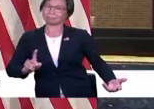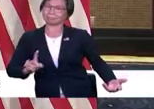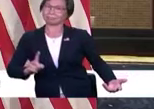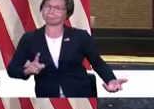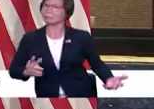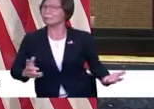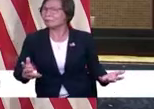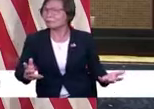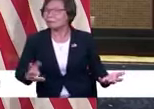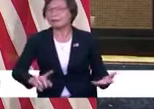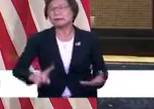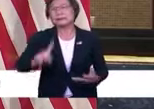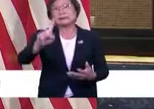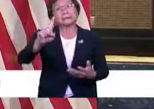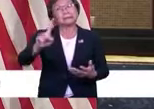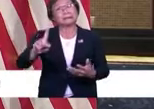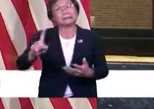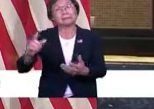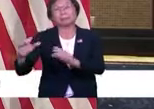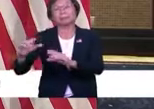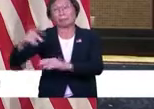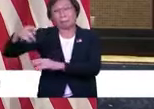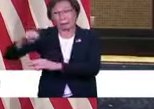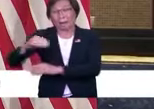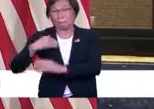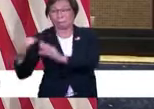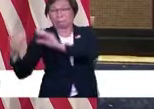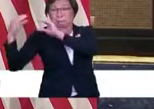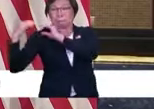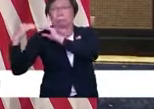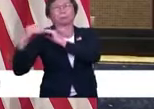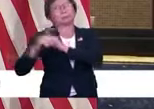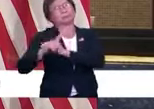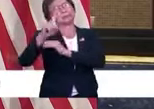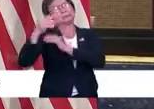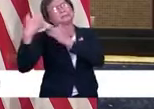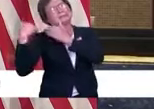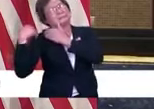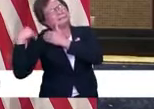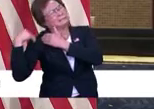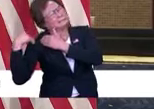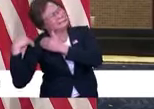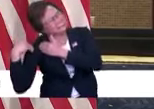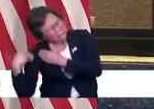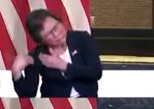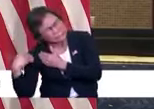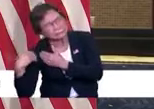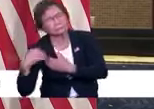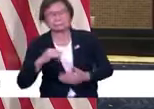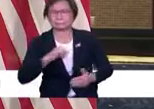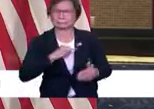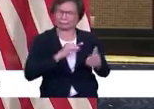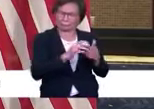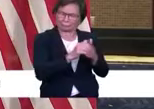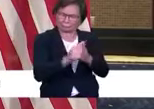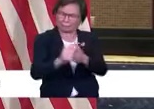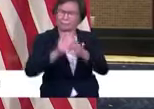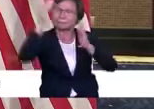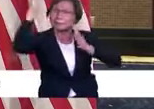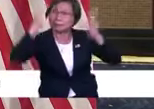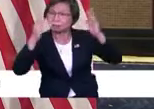Hai ini datangnya suatu bebanan tanggungjawab yang amat berat saya memimpin negara